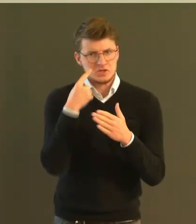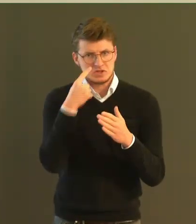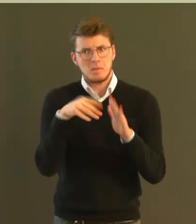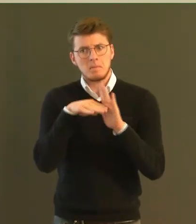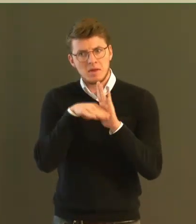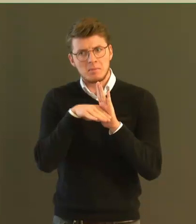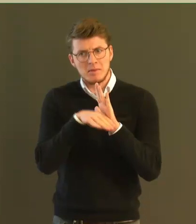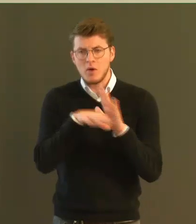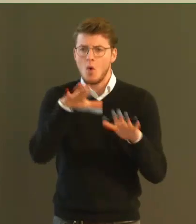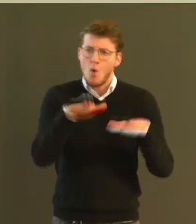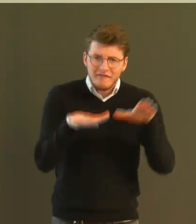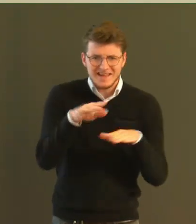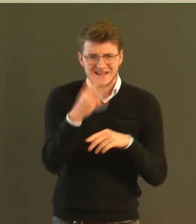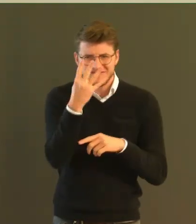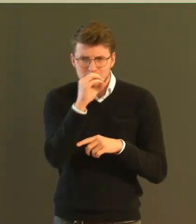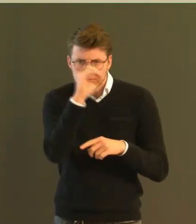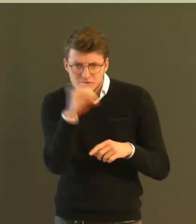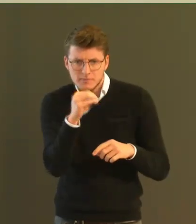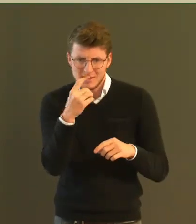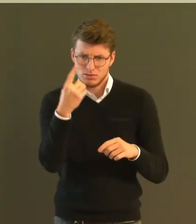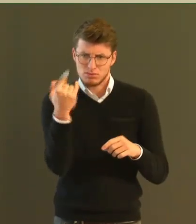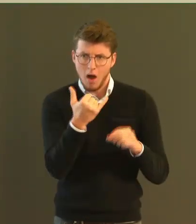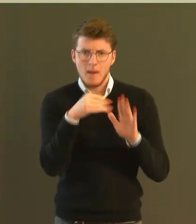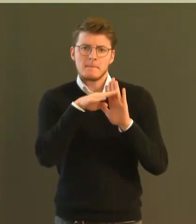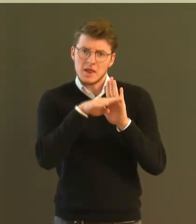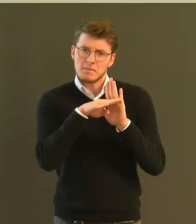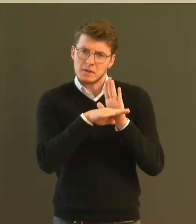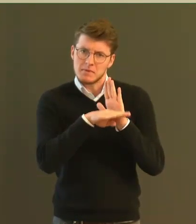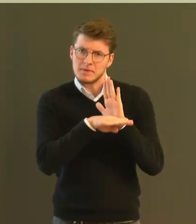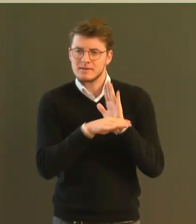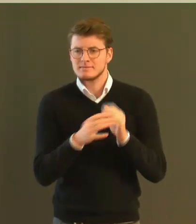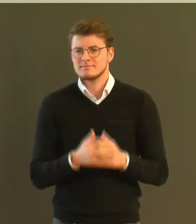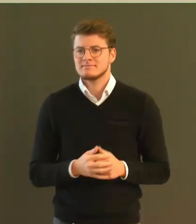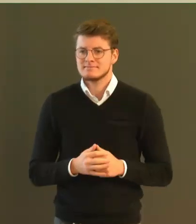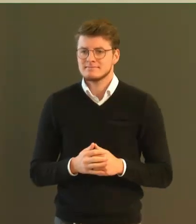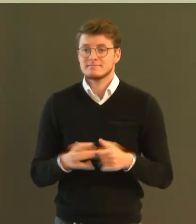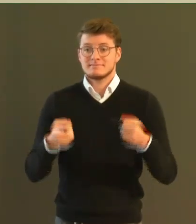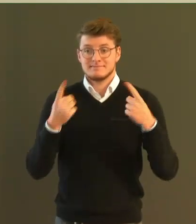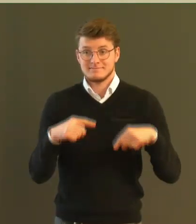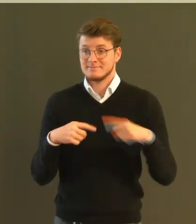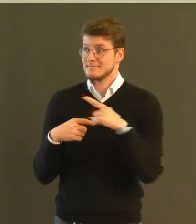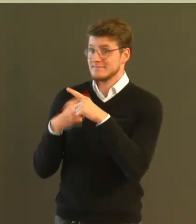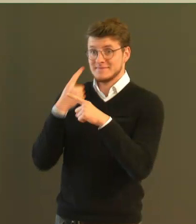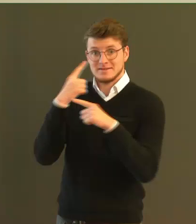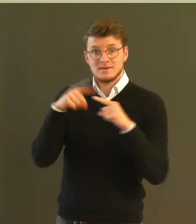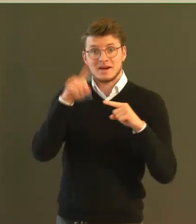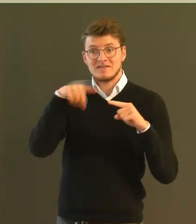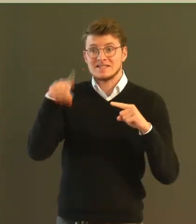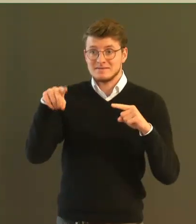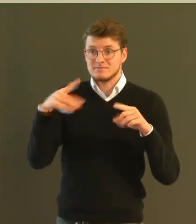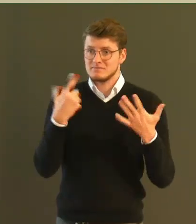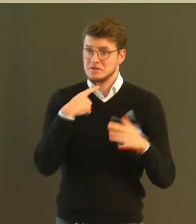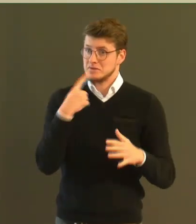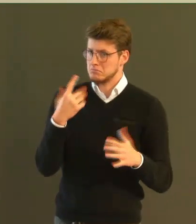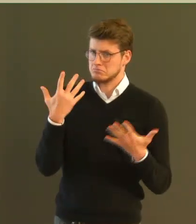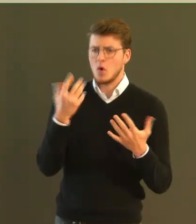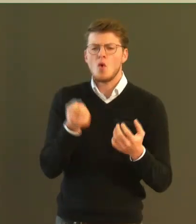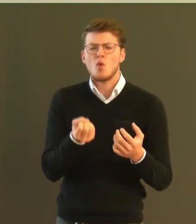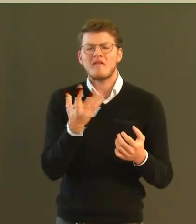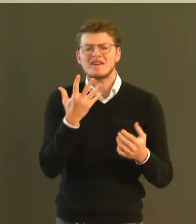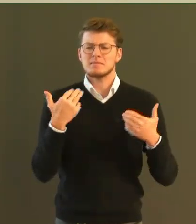ville procède peyriac de vos grandes figures stats en patientant d'imiter